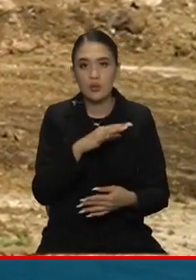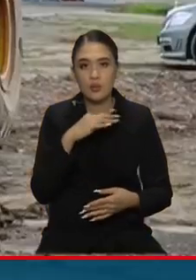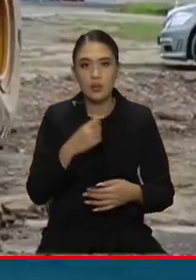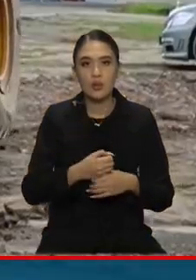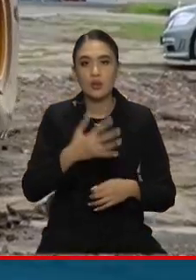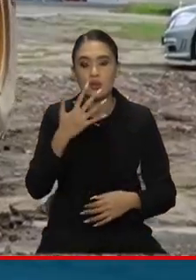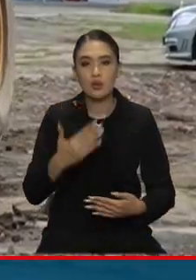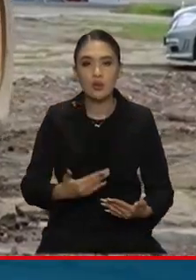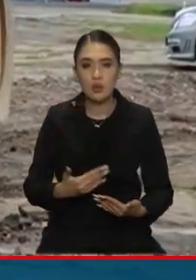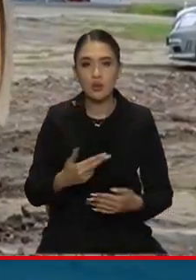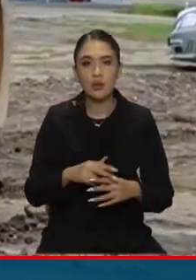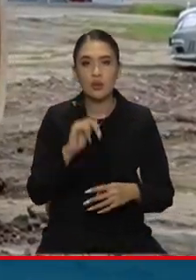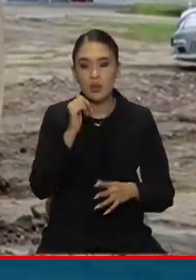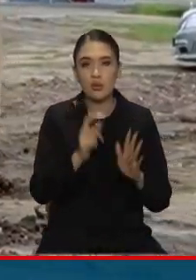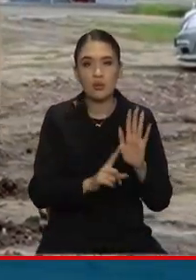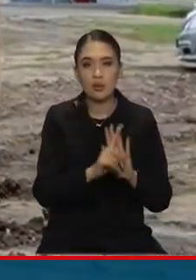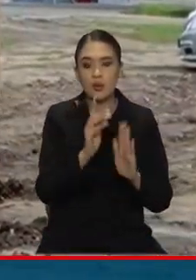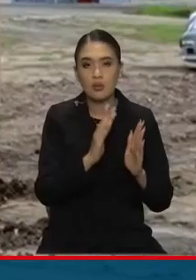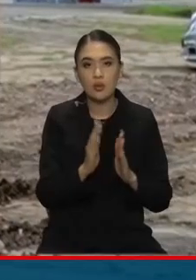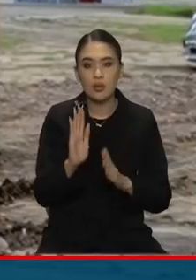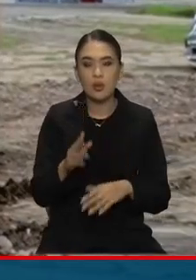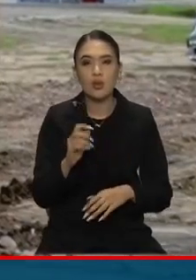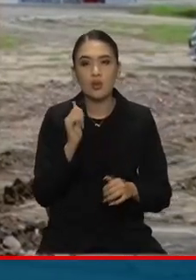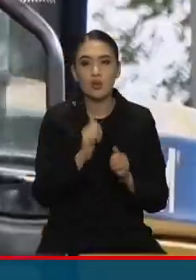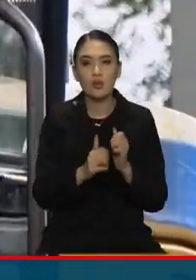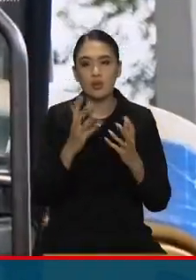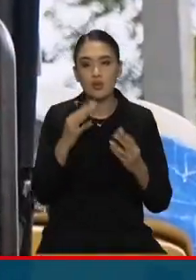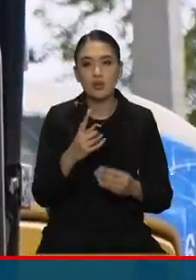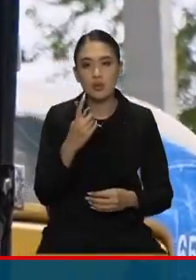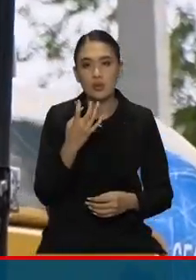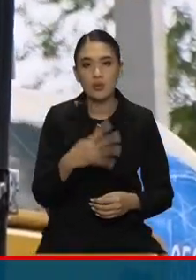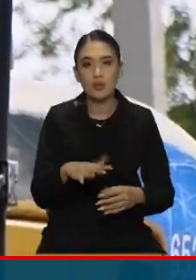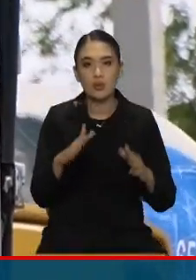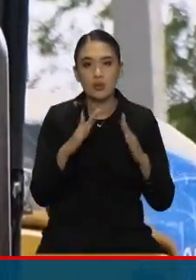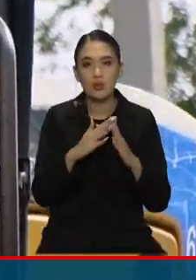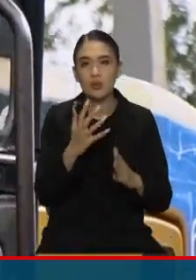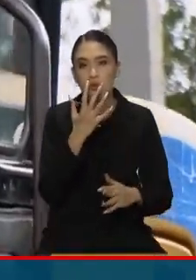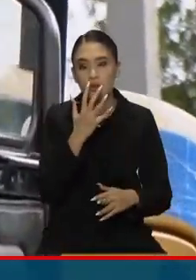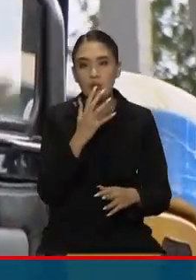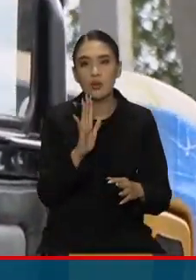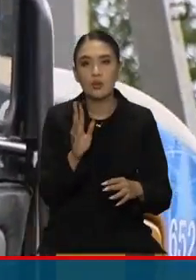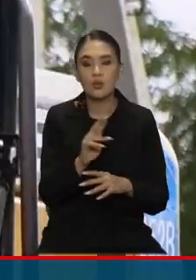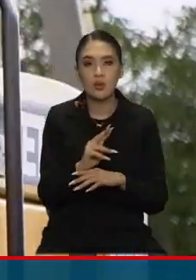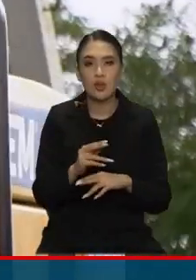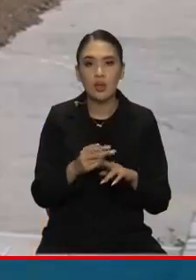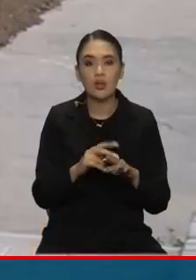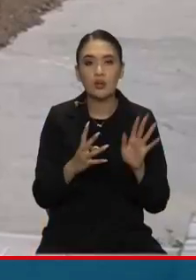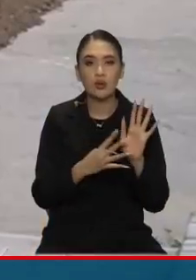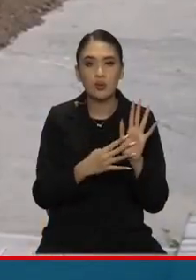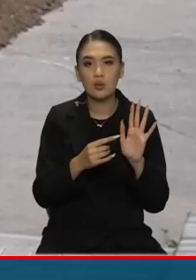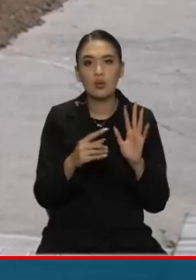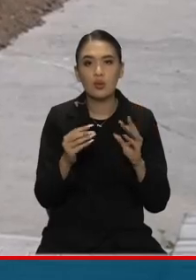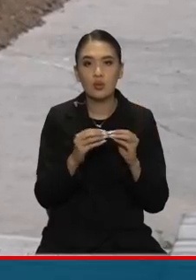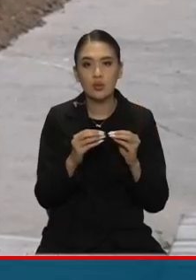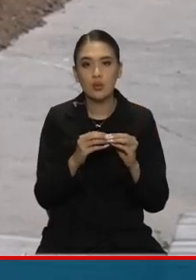үйлер ертеңнен бастап біртіндеп қамтылады. Яғни күн сайын 140 үйде жылуға қосу көзделіп отыр. Ал 9-ші